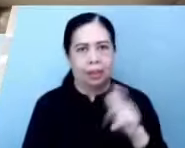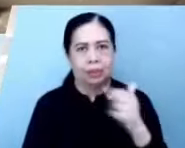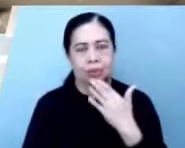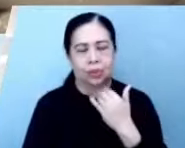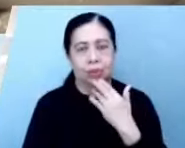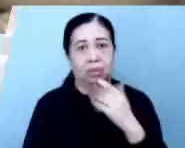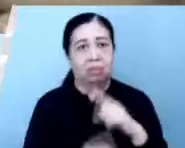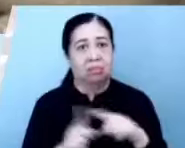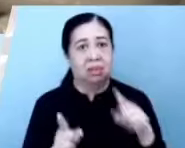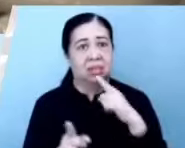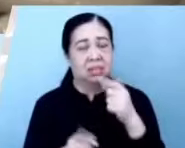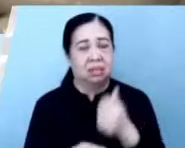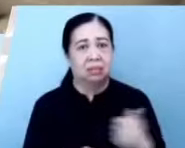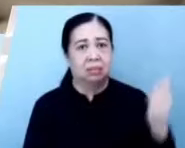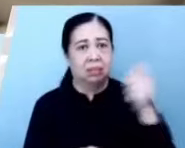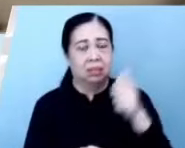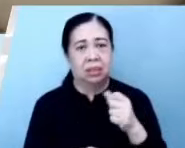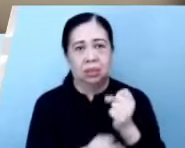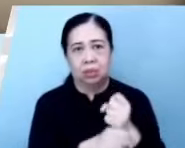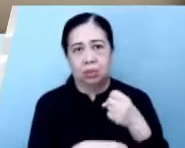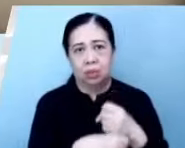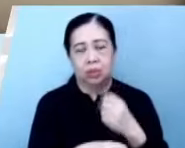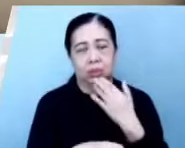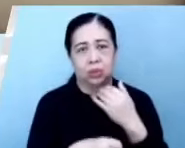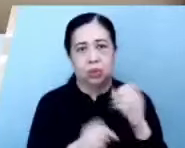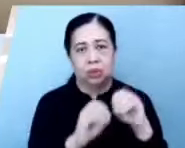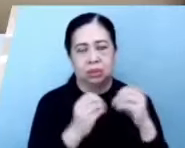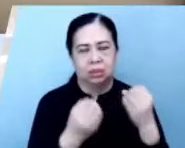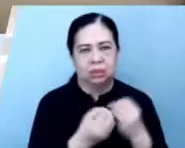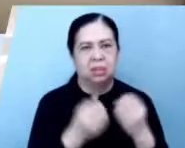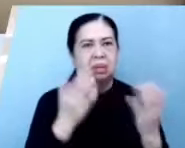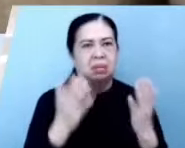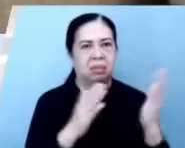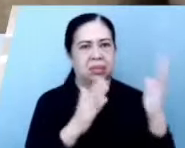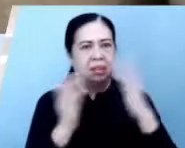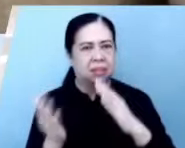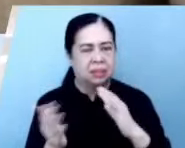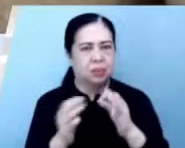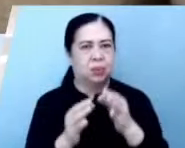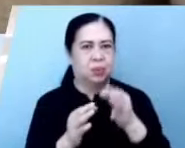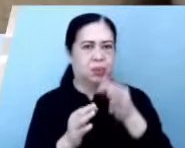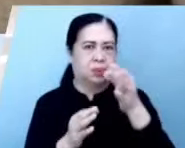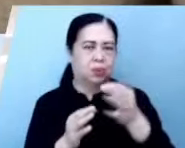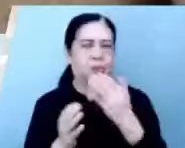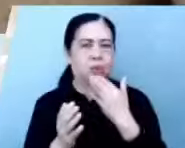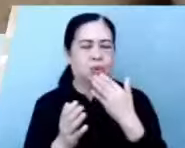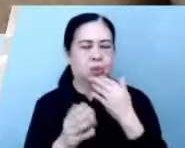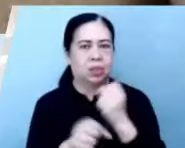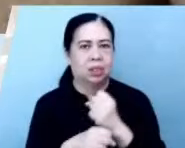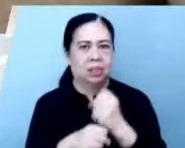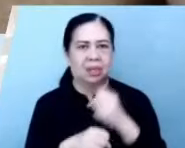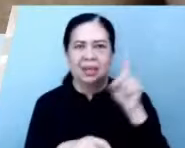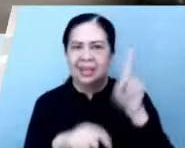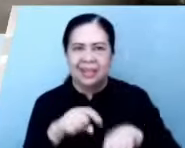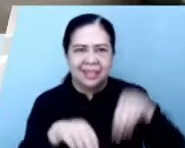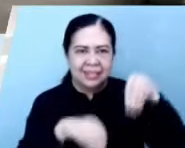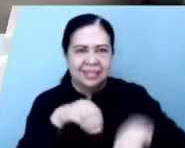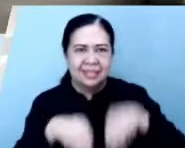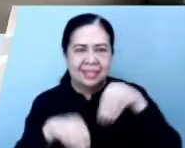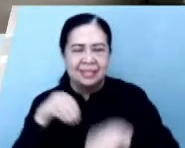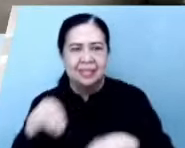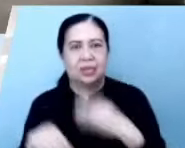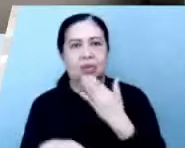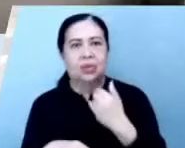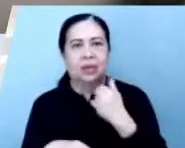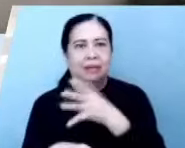Producers Federation, posibleng maantala ang supply at produksyon ng asukal. Hindi raw kasi makapagtanim ang mga sugar farmer dahil tuyo